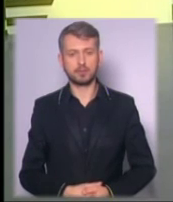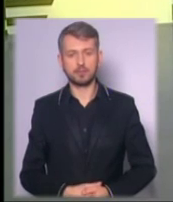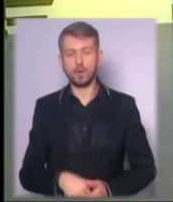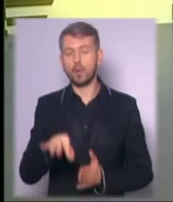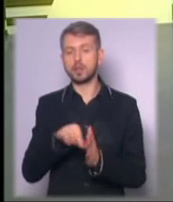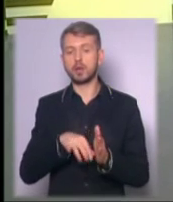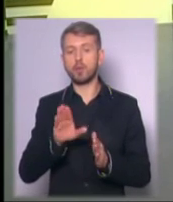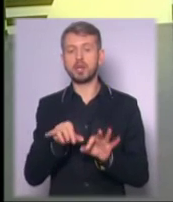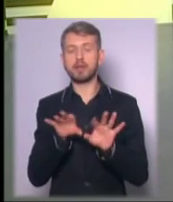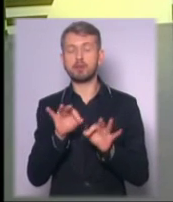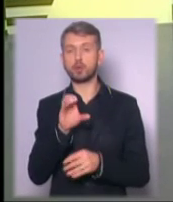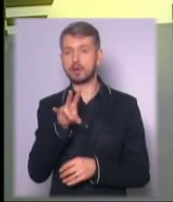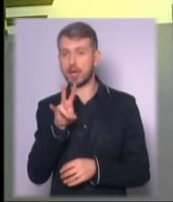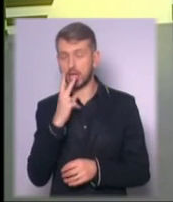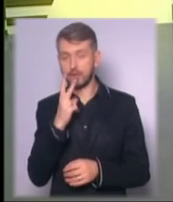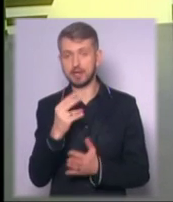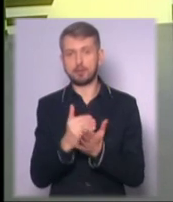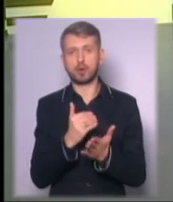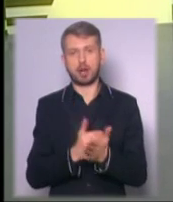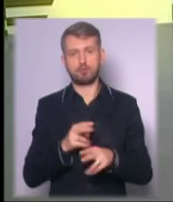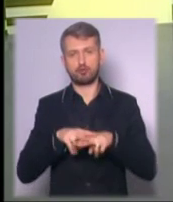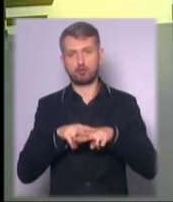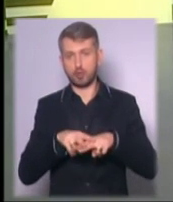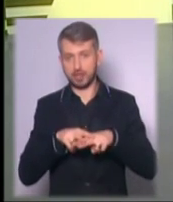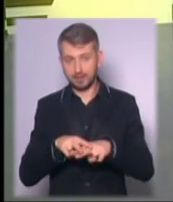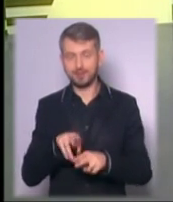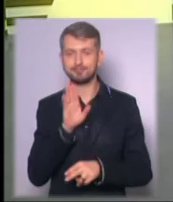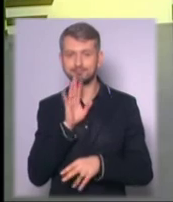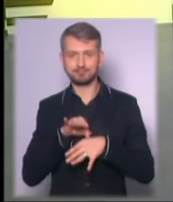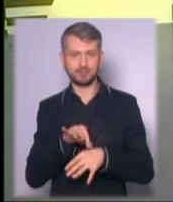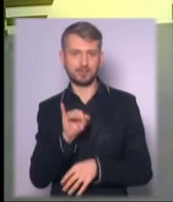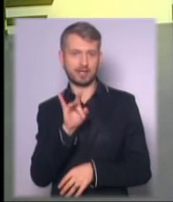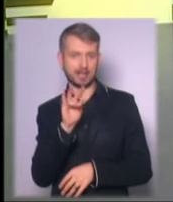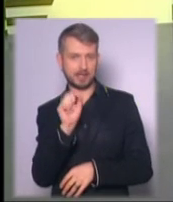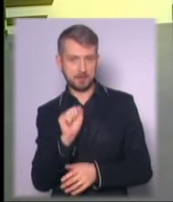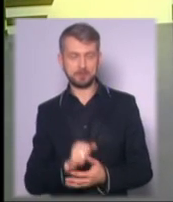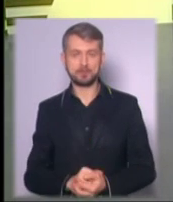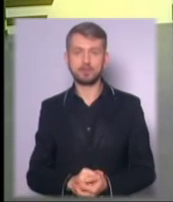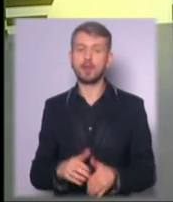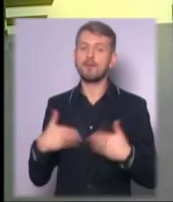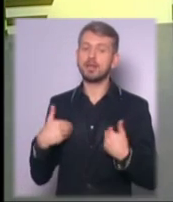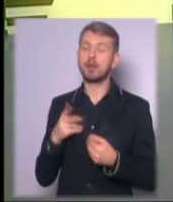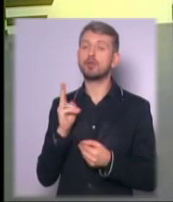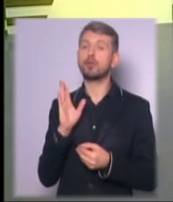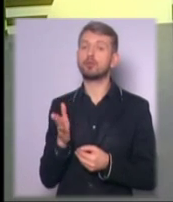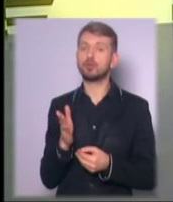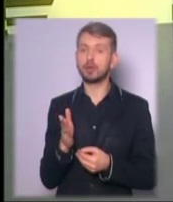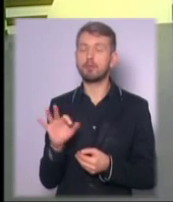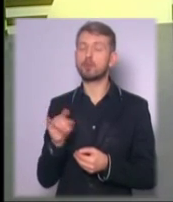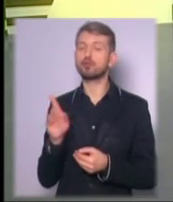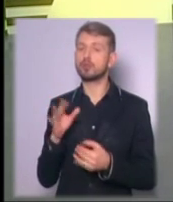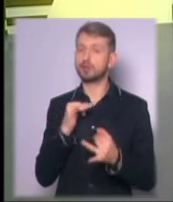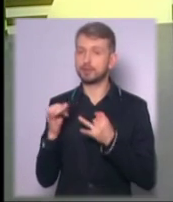Одразу після випуску СТН ефір телеканалу Київ продовжить Ірина Главацька та програма «Столиця». Вітаю, Ірино. Хто завітає до студії та про що